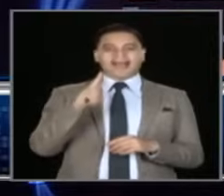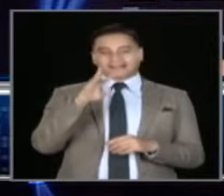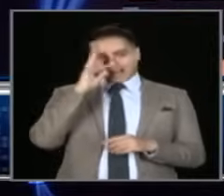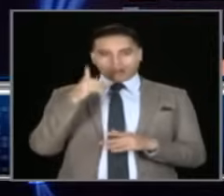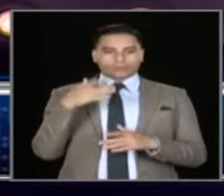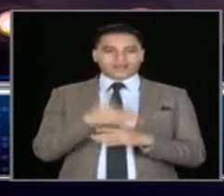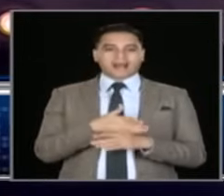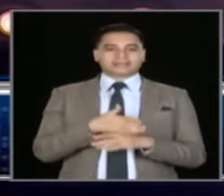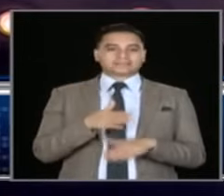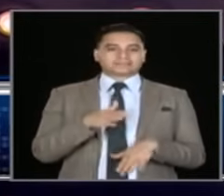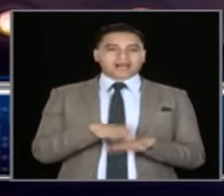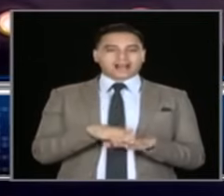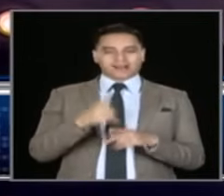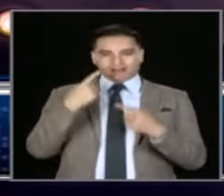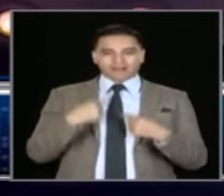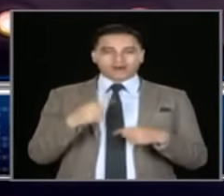اتنشرت في